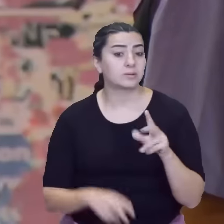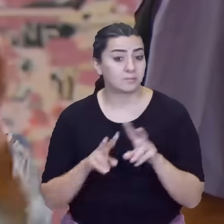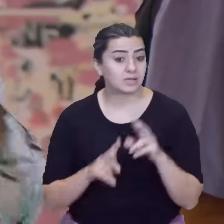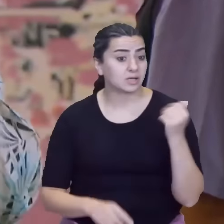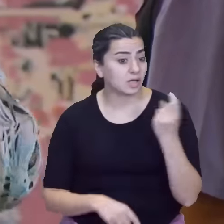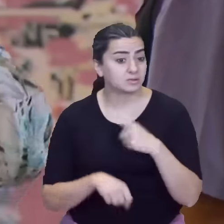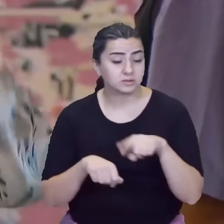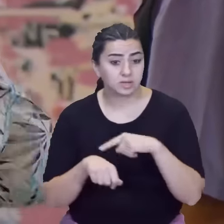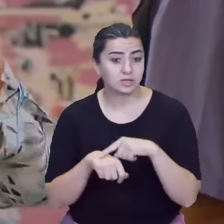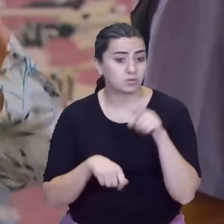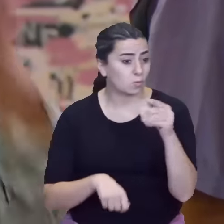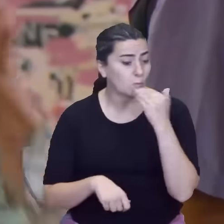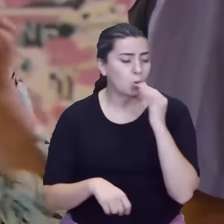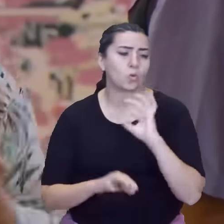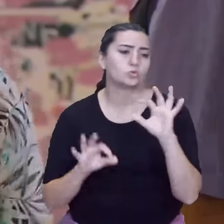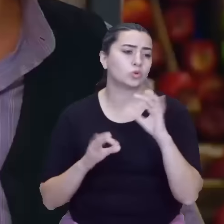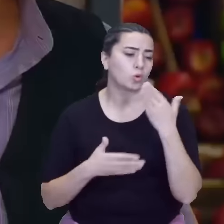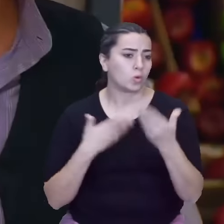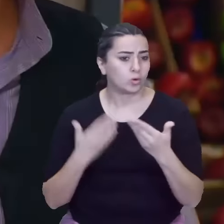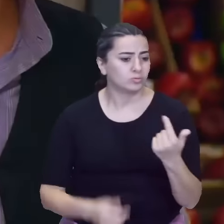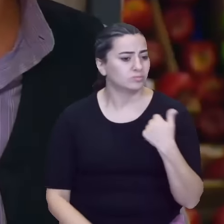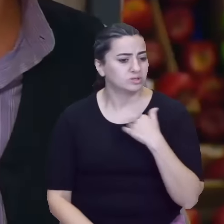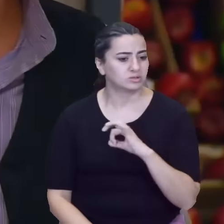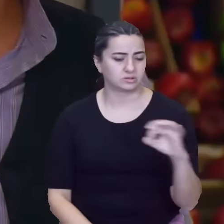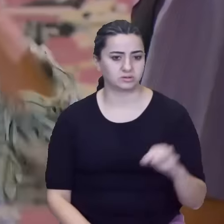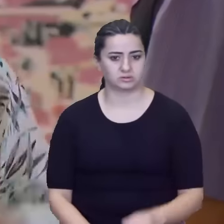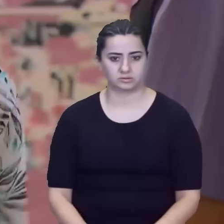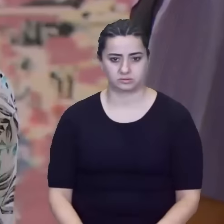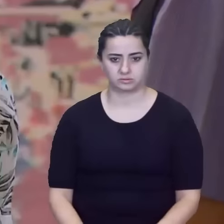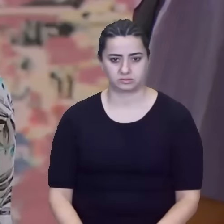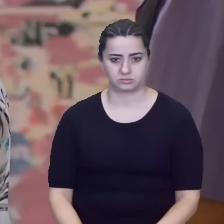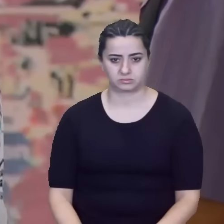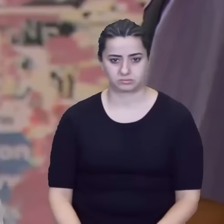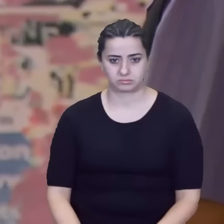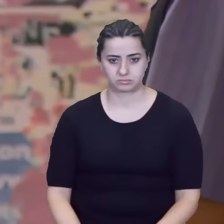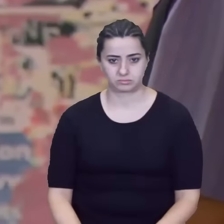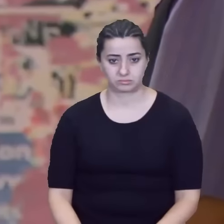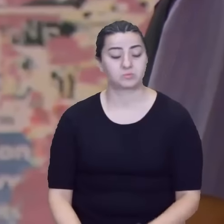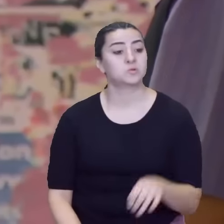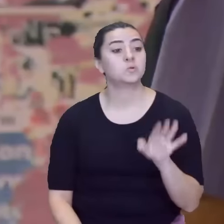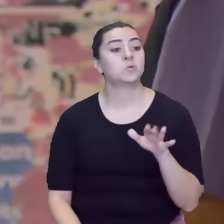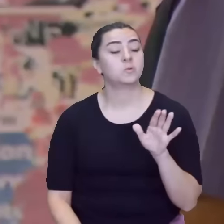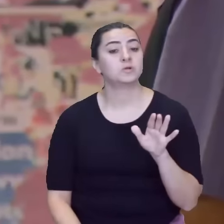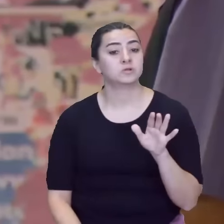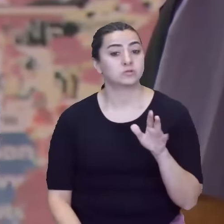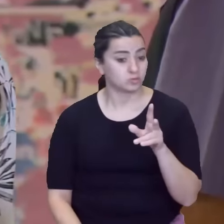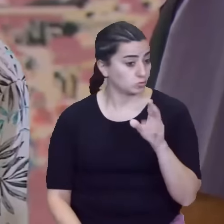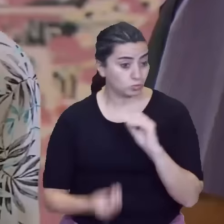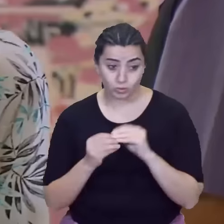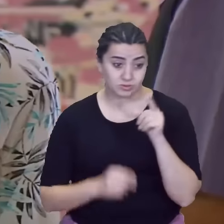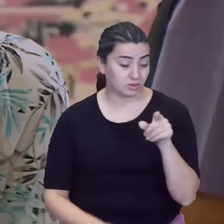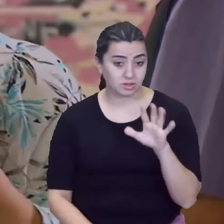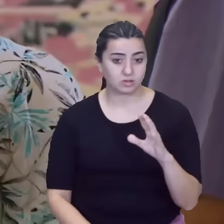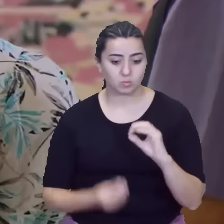Mesut kaç saattir şu peynire metiyeler düzüyorsun, iltifat ediyorsun, bana hiç iltifat etmedin. Ama yok. Sorun sende